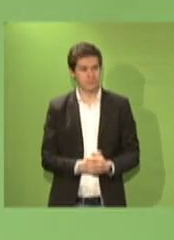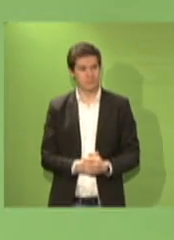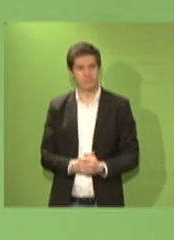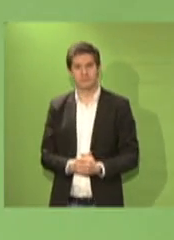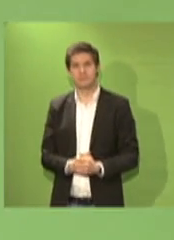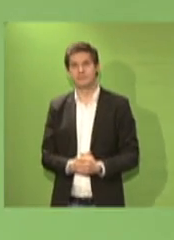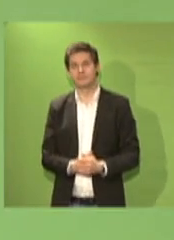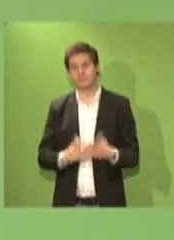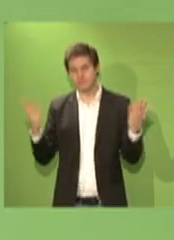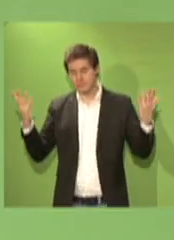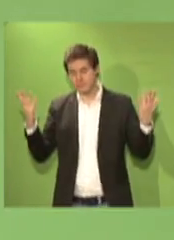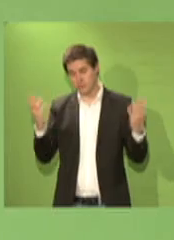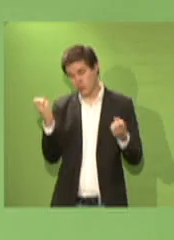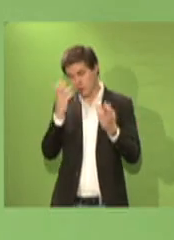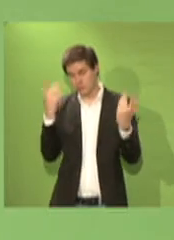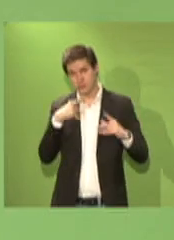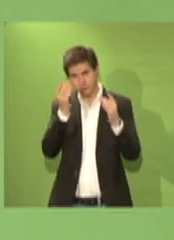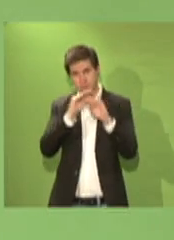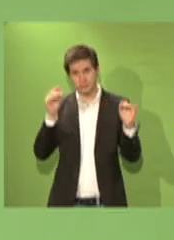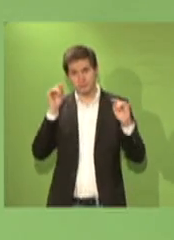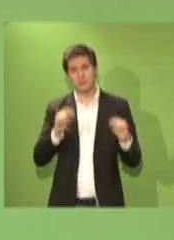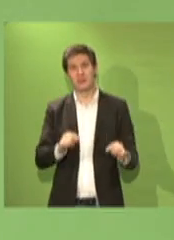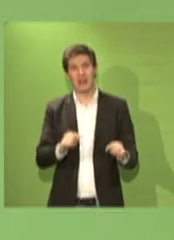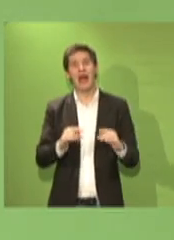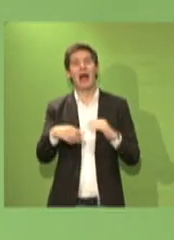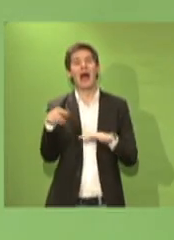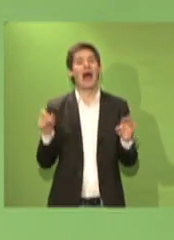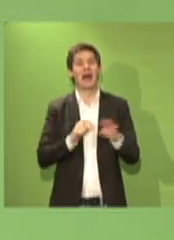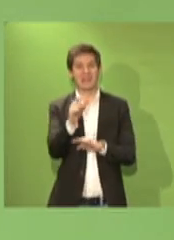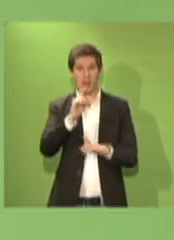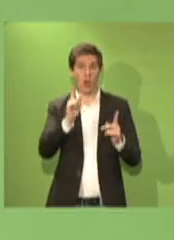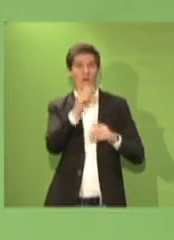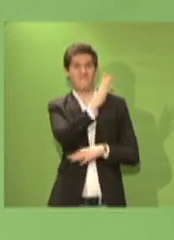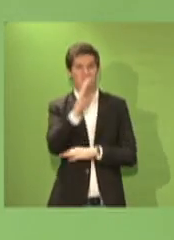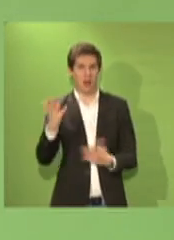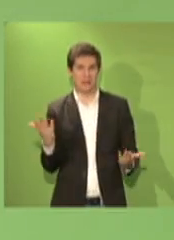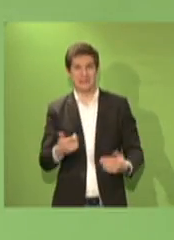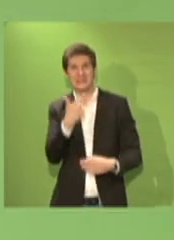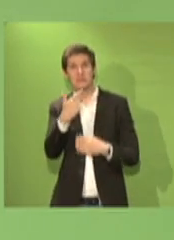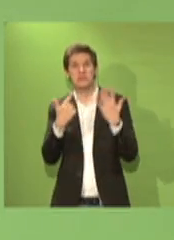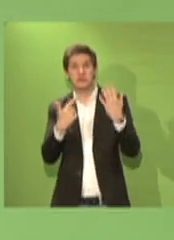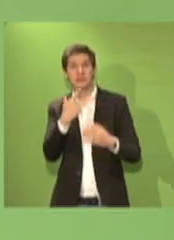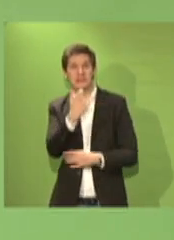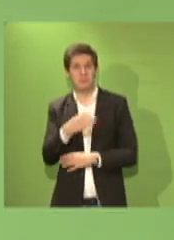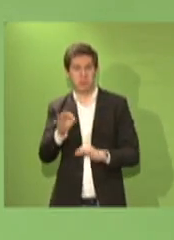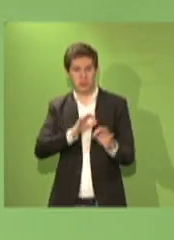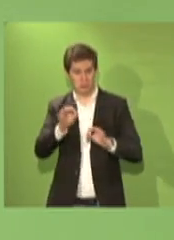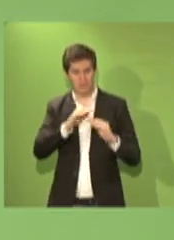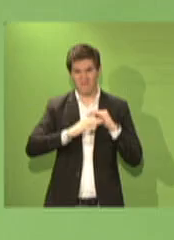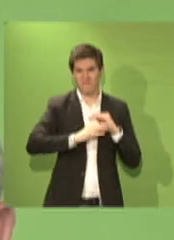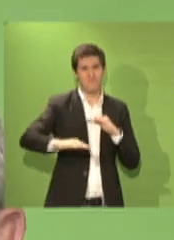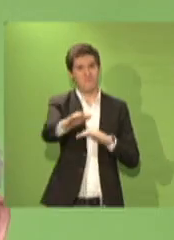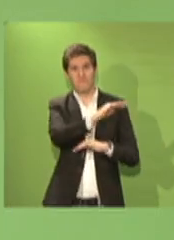Wo wir dabei sind, NRW ist eben auch ein Waldland. Wir haben 27% unserer Fläche mit Wald bewachsen und die